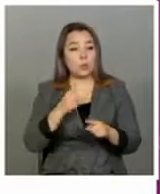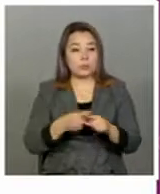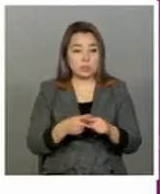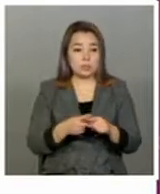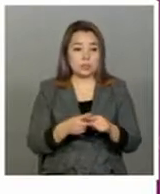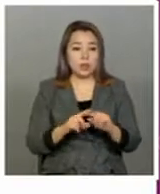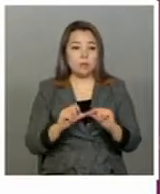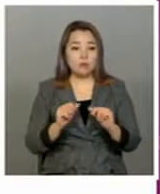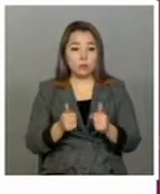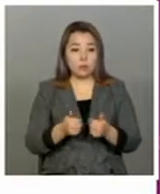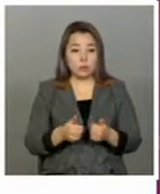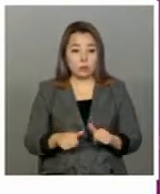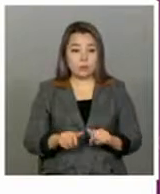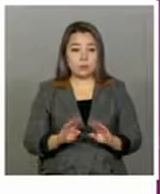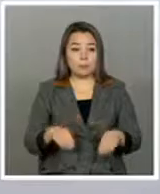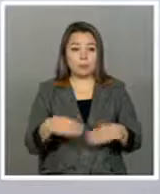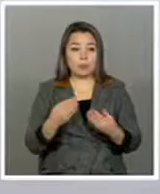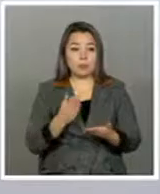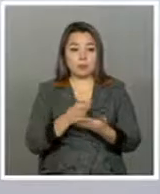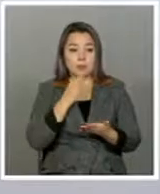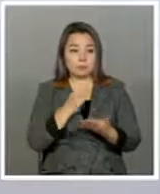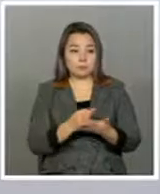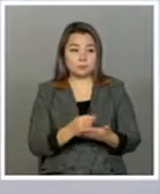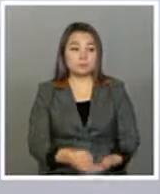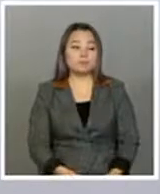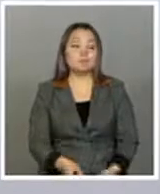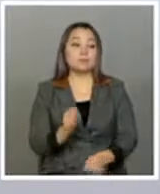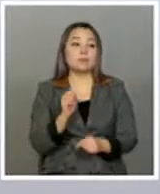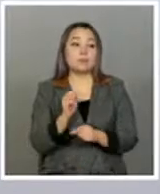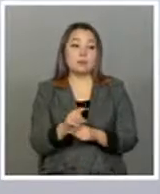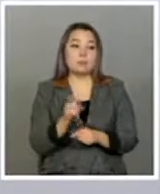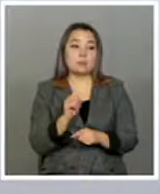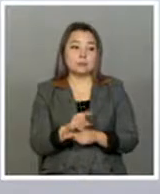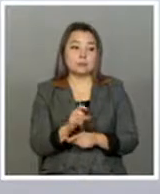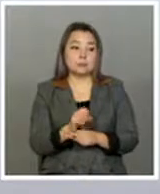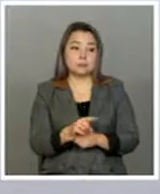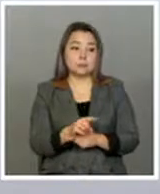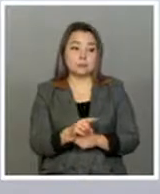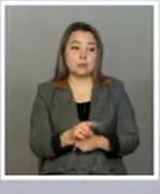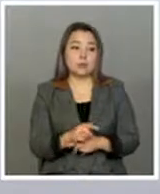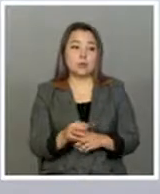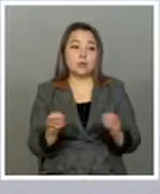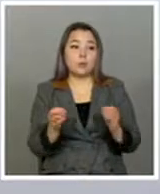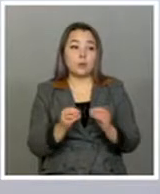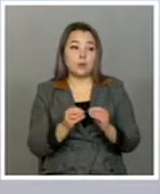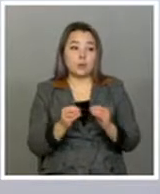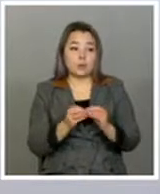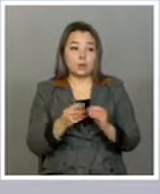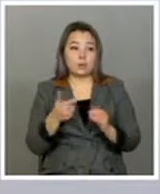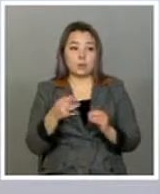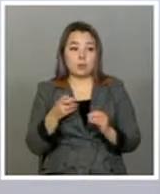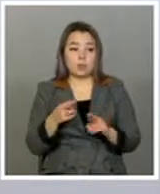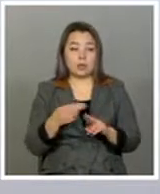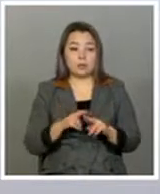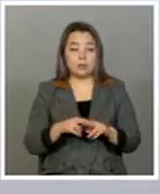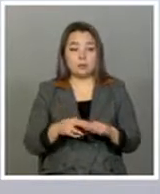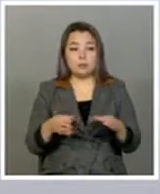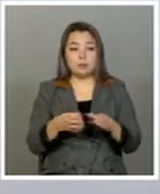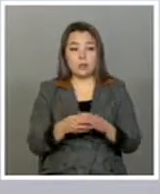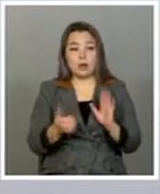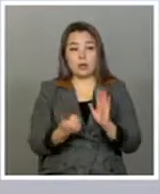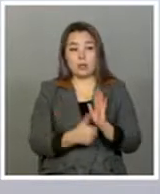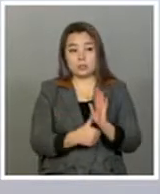қосындысының формуласын береді екен. Тапсырма. 10 геометриялық прогрессия